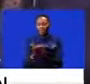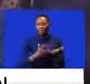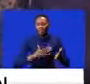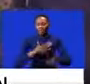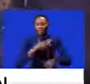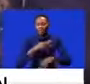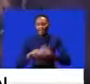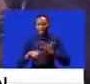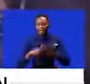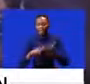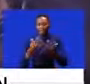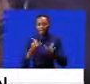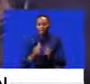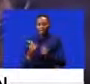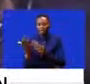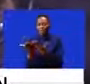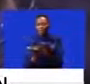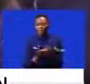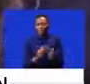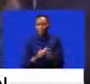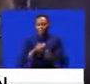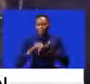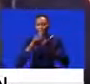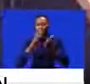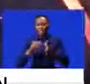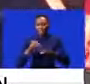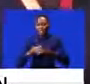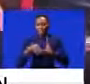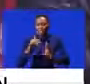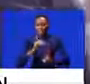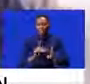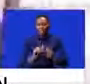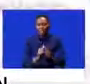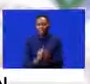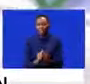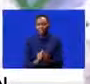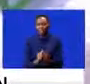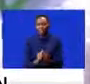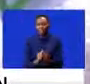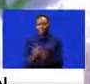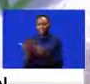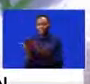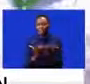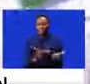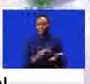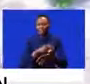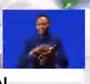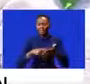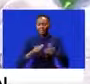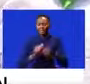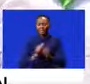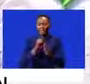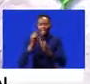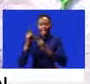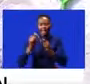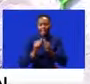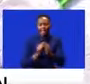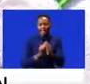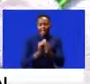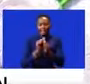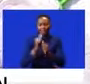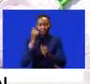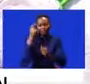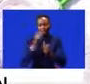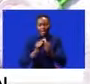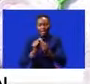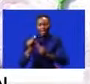e weche gi eki mag drama Migosi Paul. Japuonj, machiegni wuodhni wasewuotho kuom kinde malach, okang' mwachope ni wachopo nikech